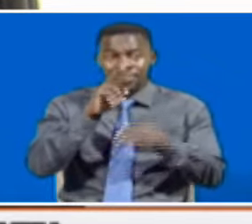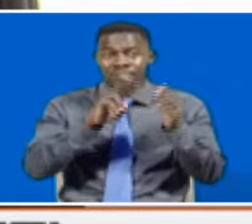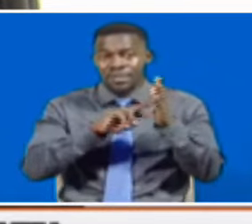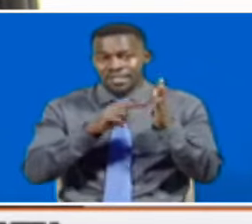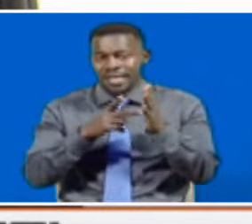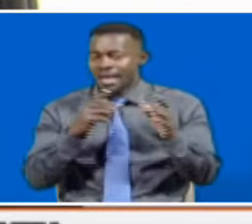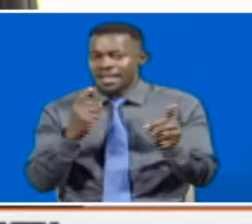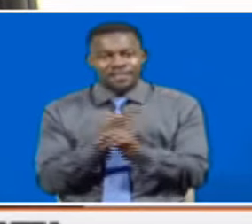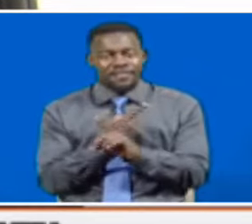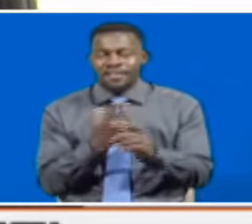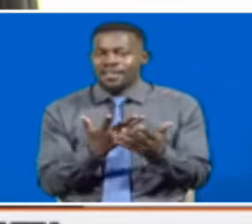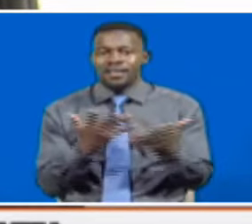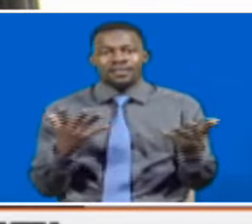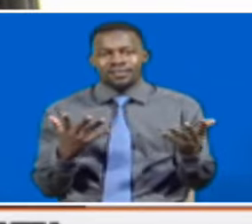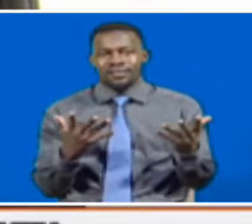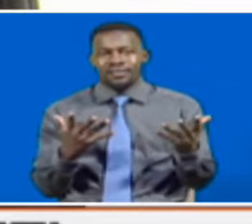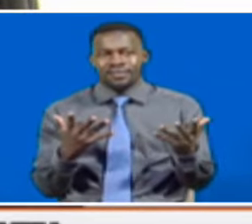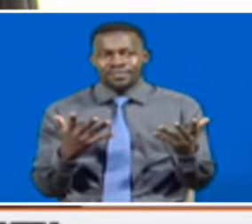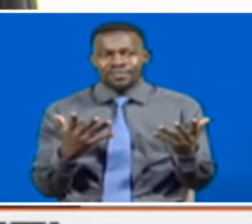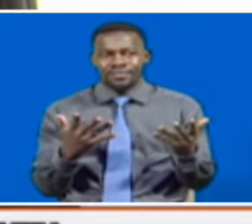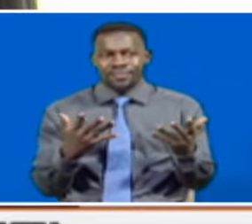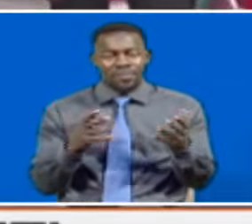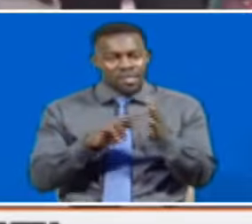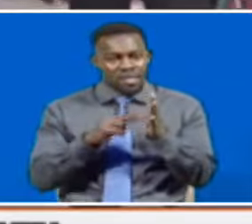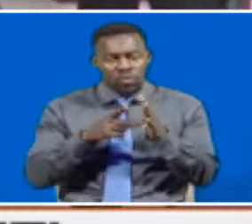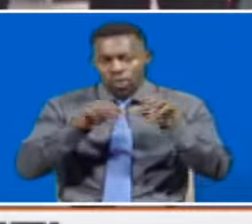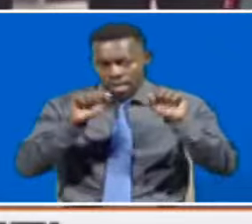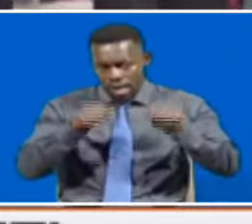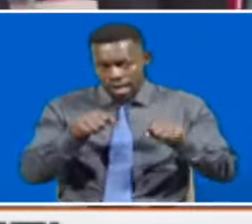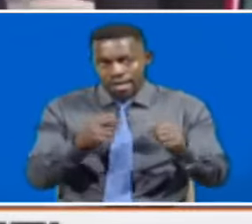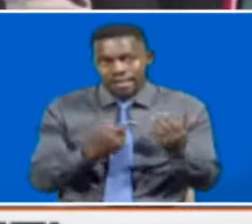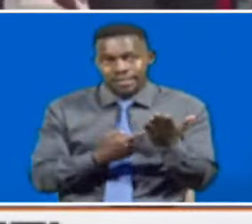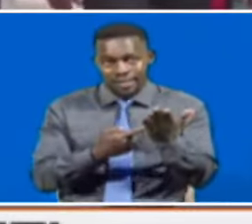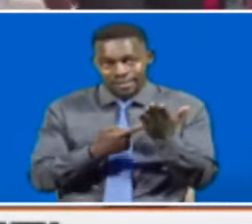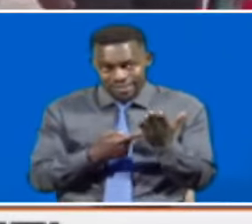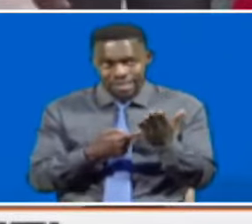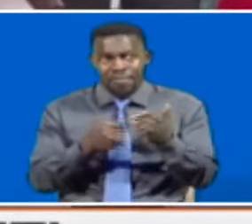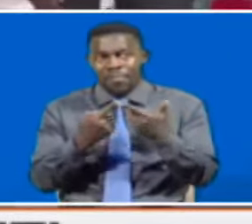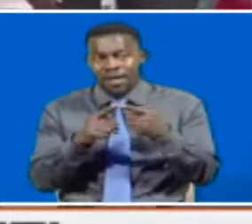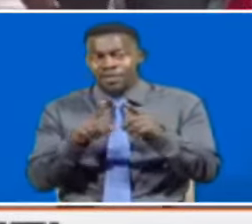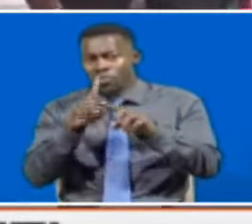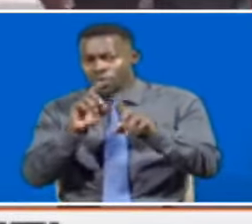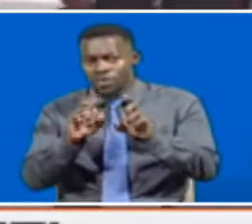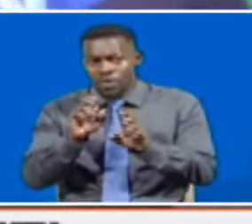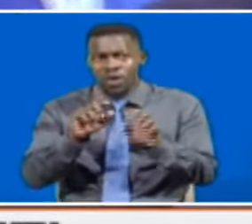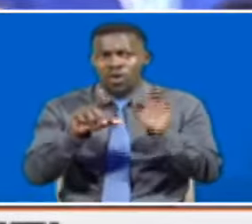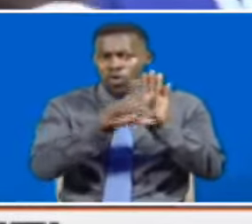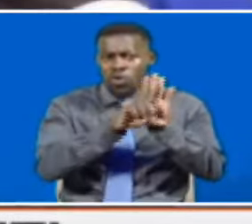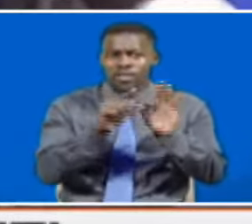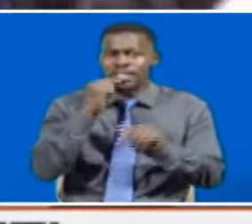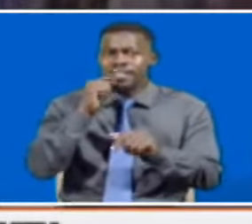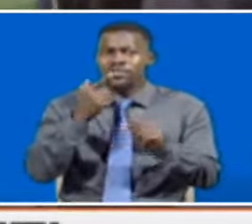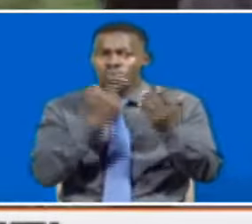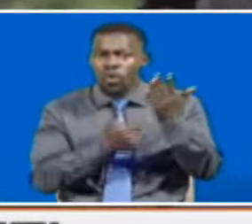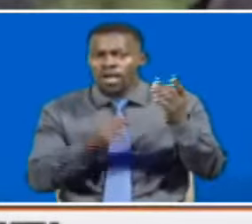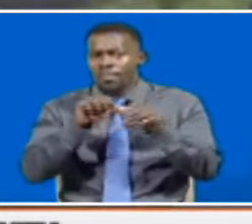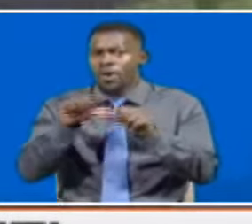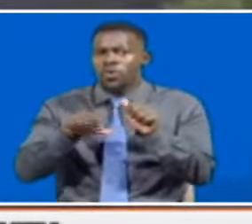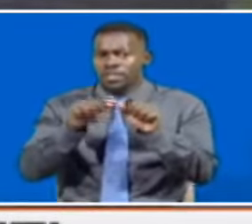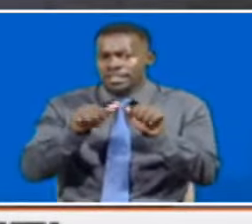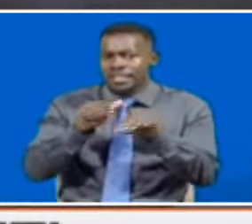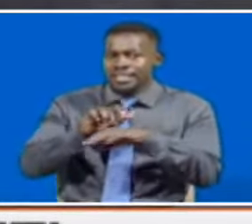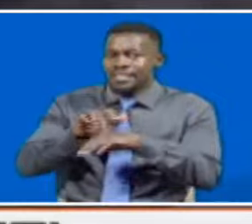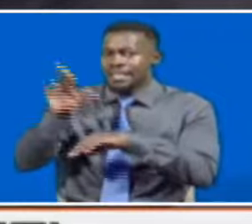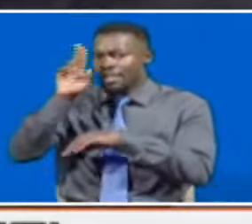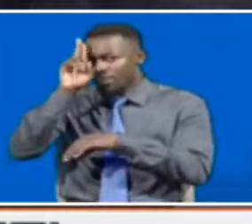something else. And I think that's something we can discuss. Jay, sheria inasemaje kuhusu azma ya Kenya kuwatuma maafisa wa